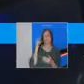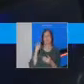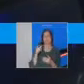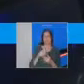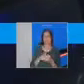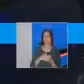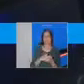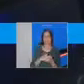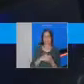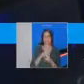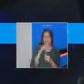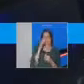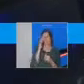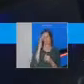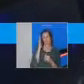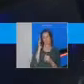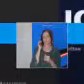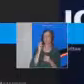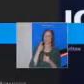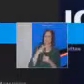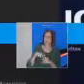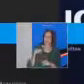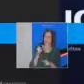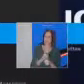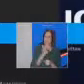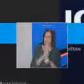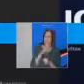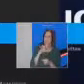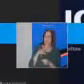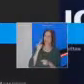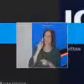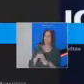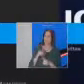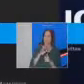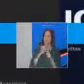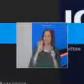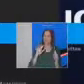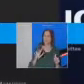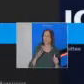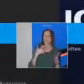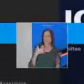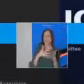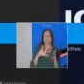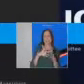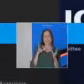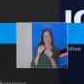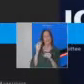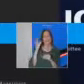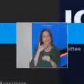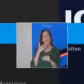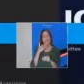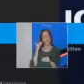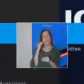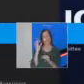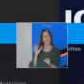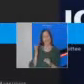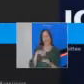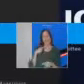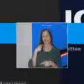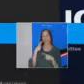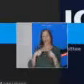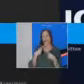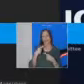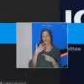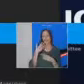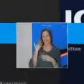בארצות הברית? תראה, אנחנו ביצענו גם ב-2016 סקר בקרב יהודי ארצות הברית, וגם השנה,